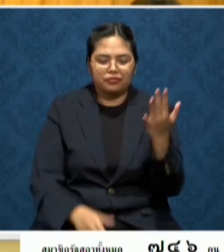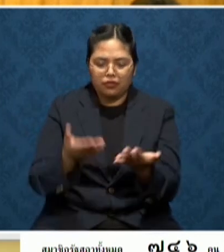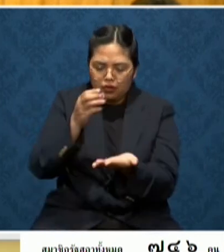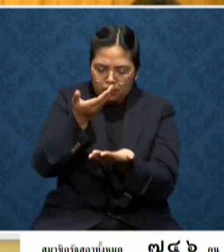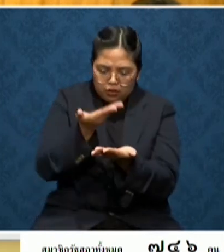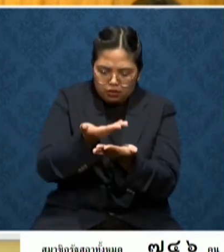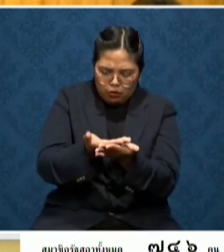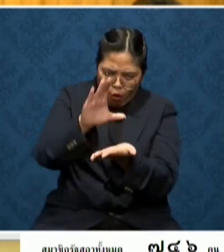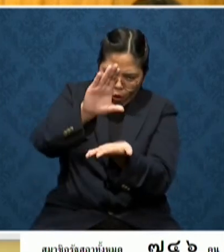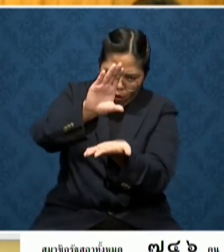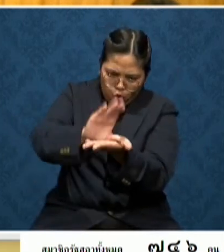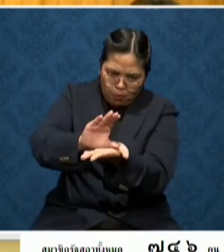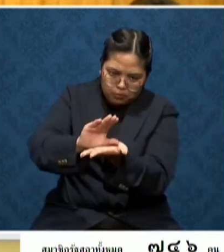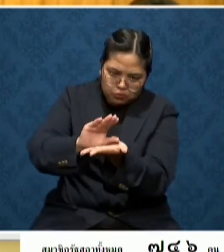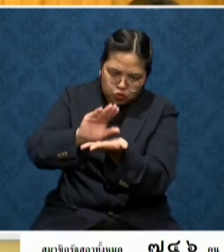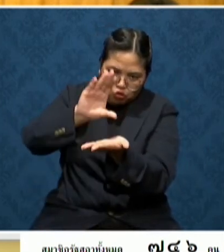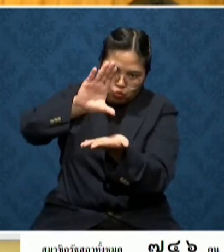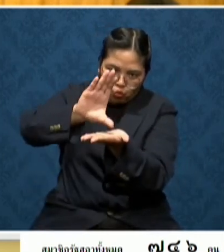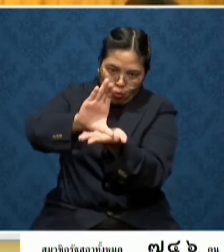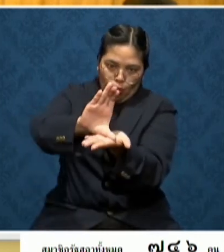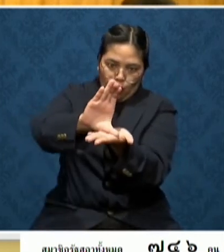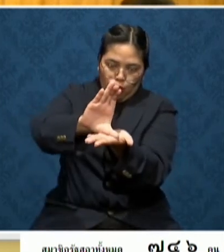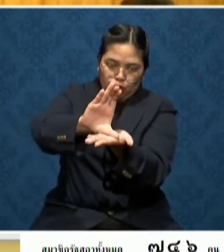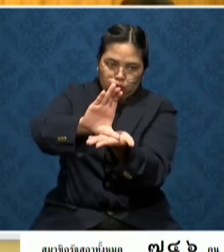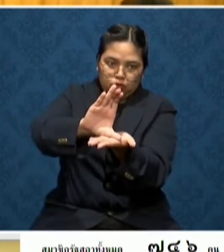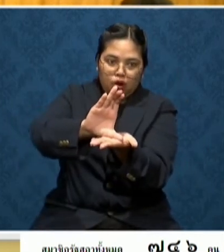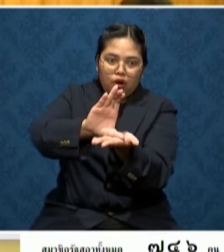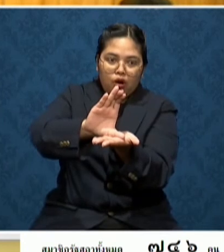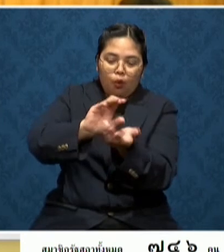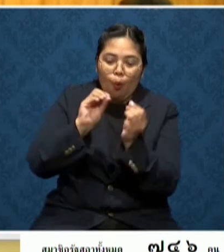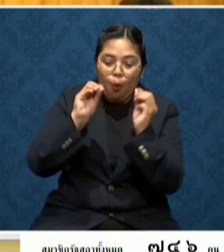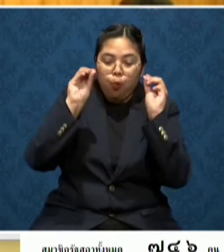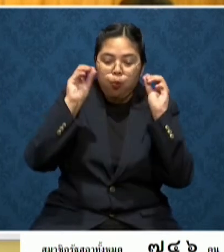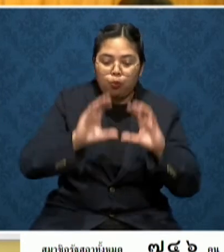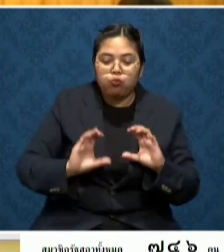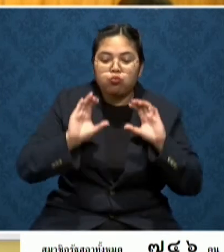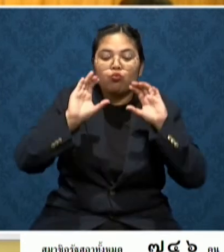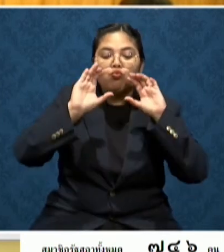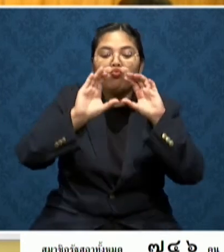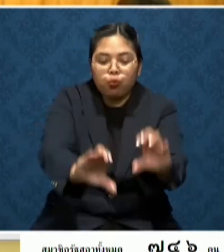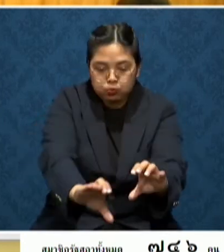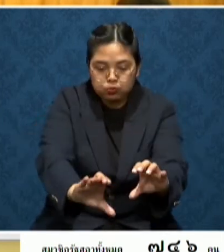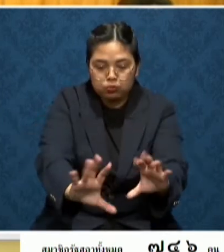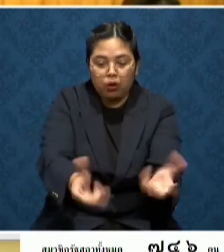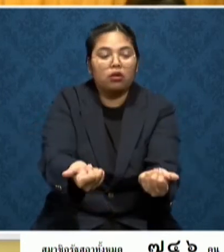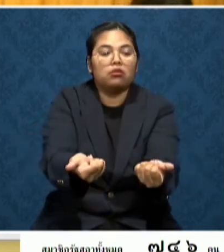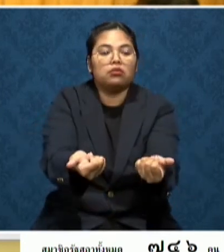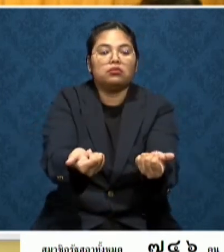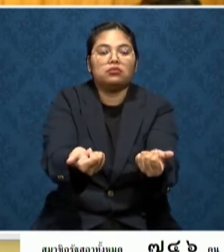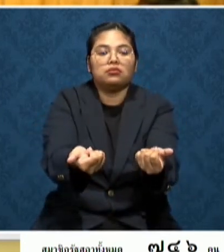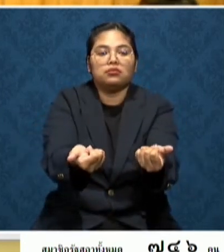สูงเท่างบลงทุนใน 1ปีเทไปโครมเดียวท่านประธานครับ